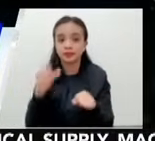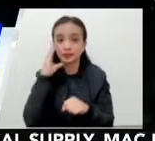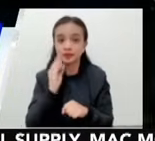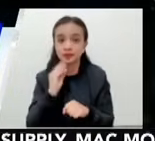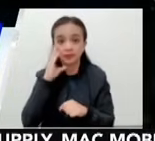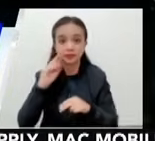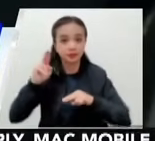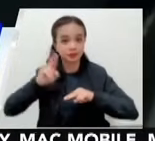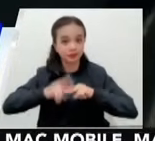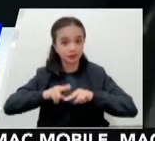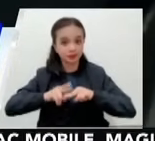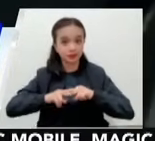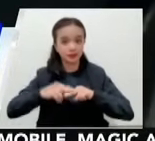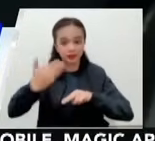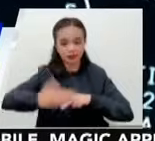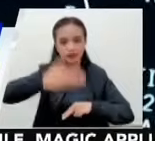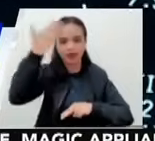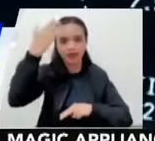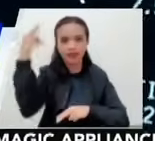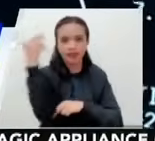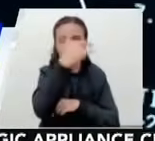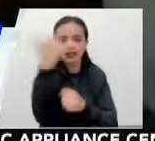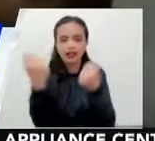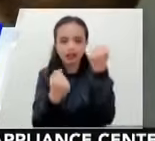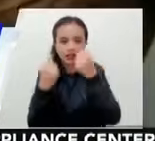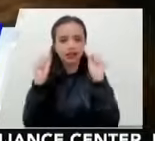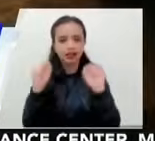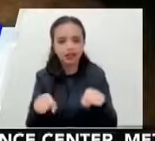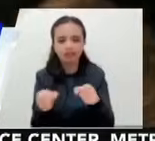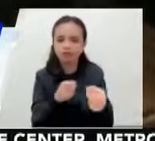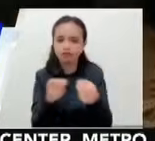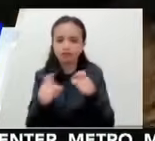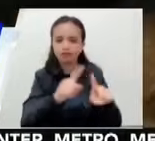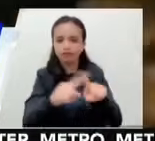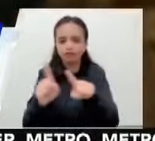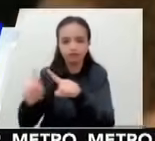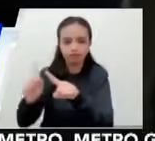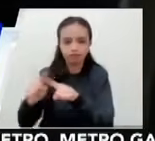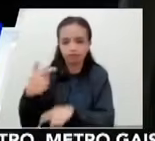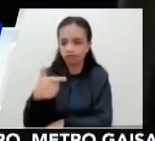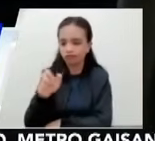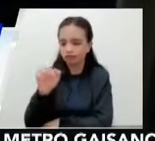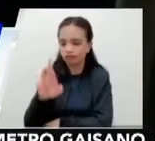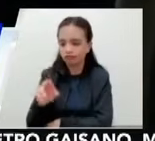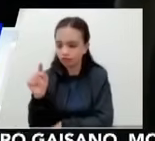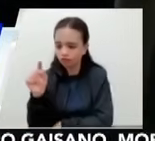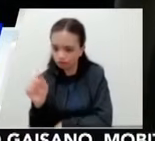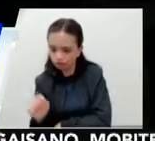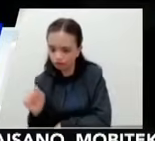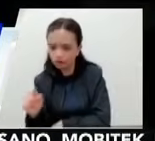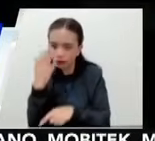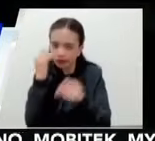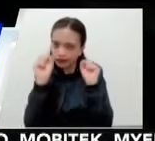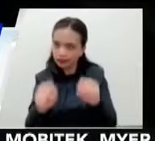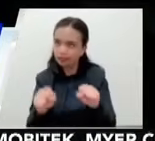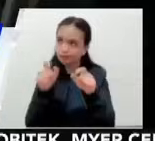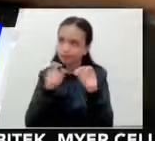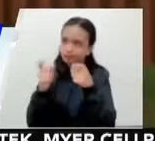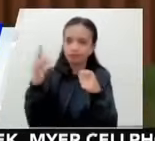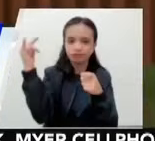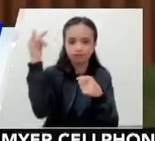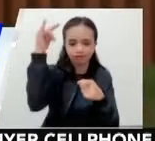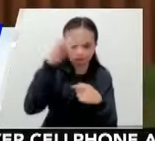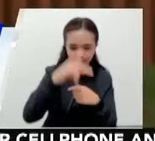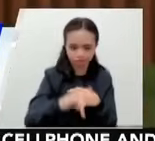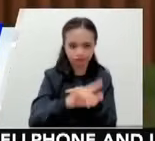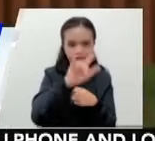cockpit ng eroplano at makapag-operate ng iba't ibang gears at buttons para makapagpalipad at landing ng eroplano.